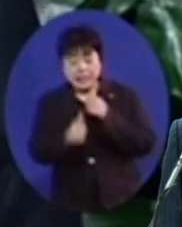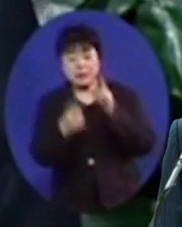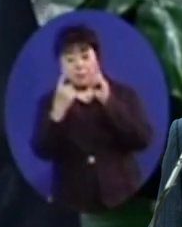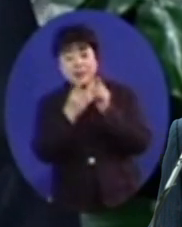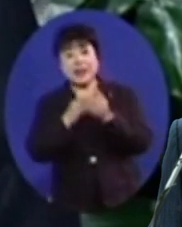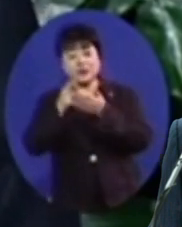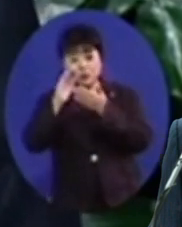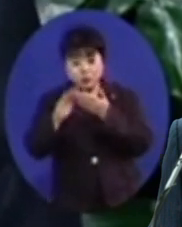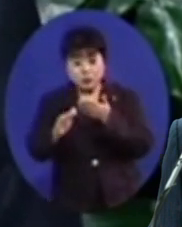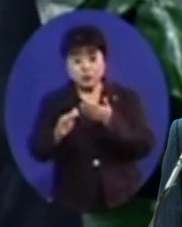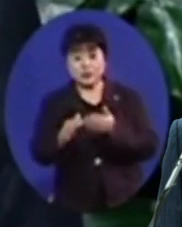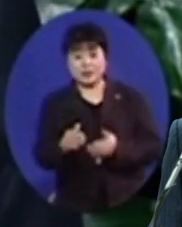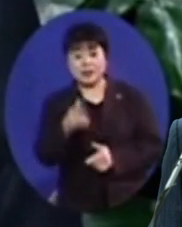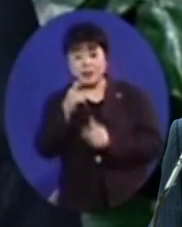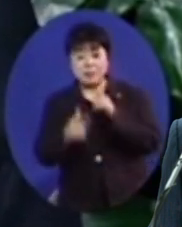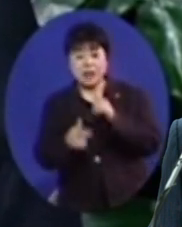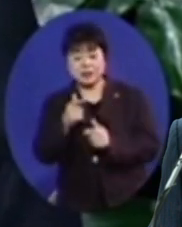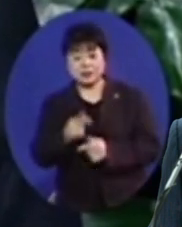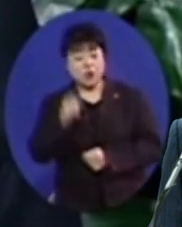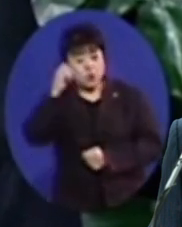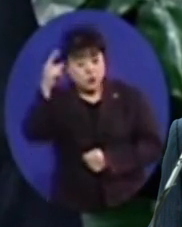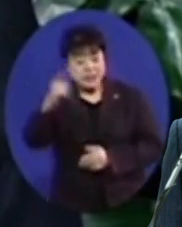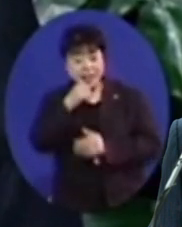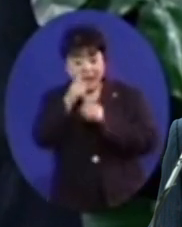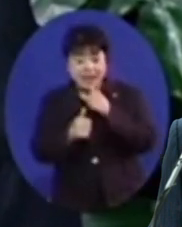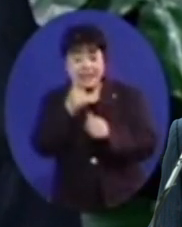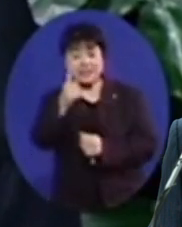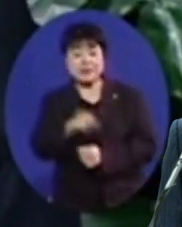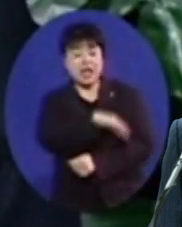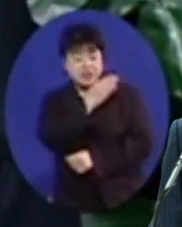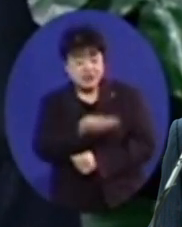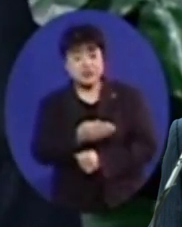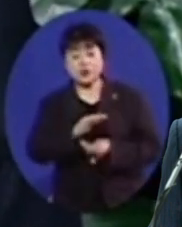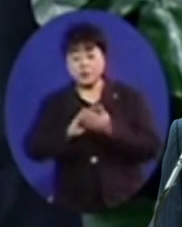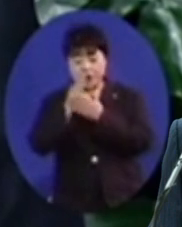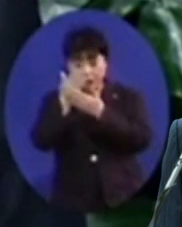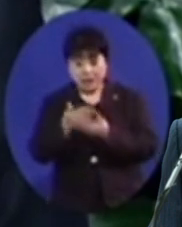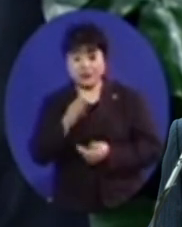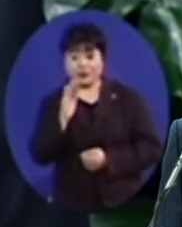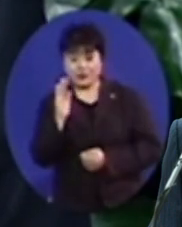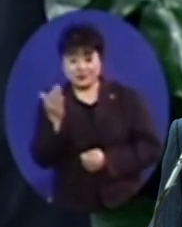만나고 나니까 마른 막대기가 위대한 하나님의 능력이 되었다.